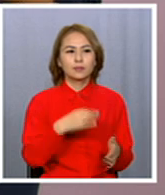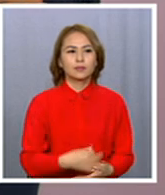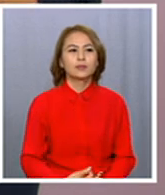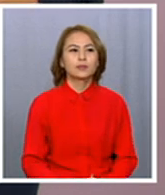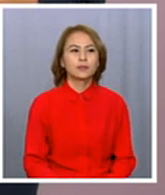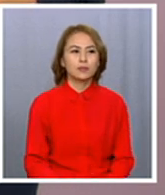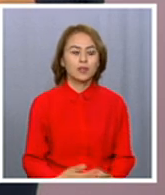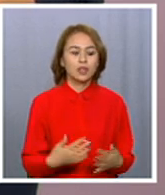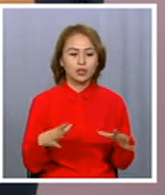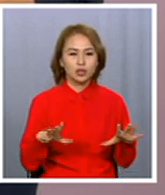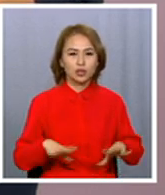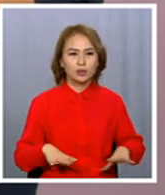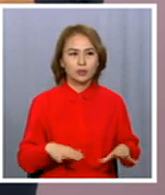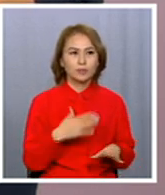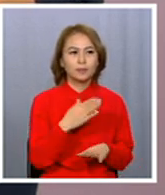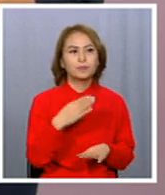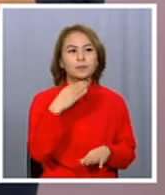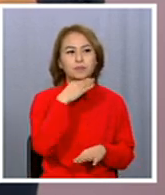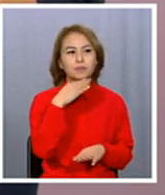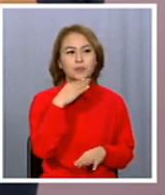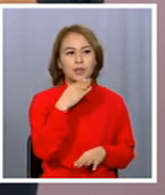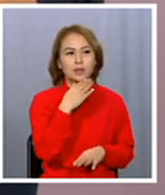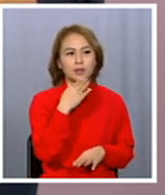жылқы жануарынан біз не аламыз?